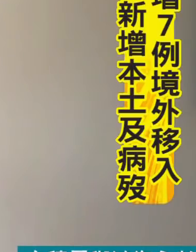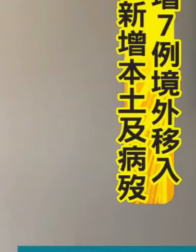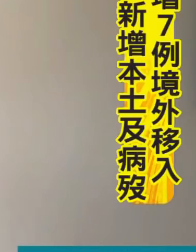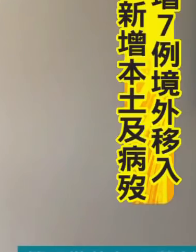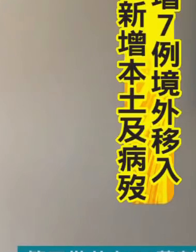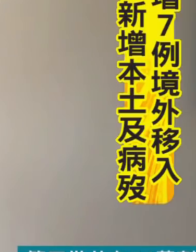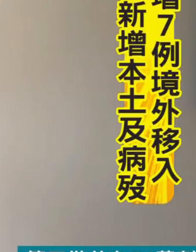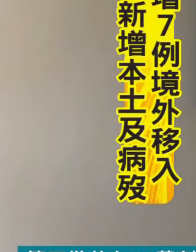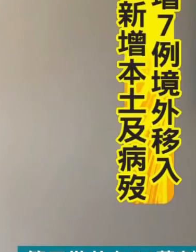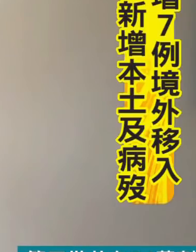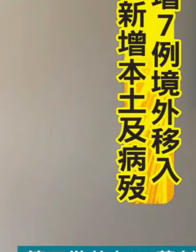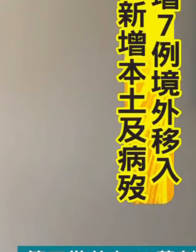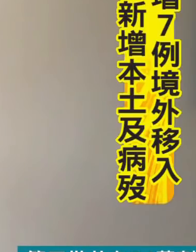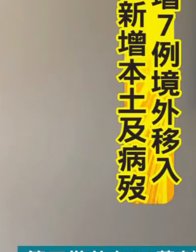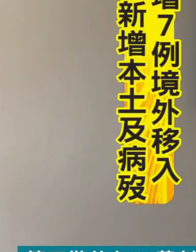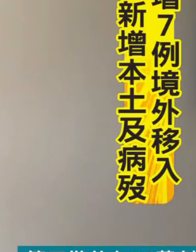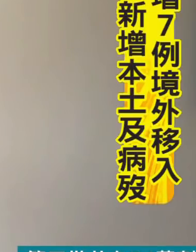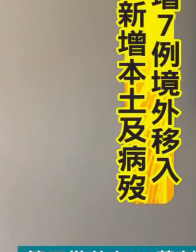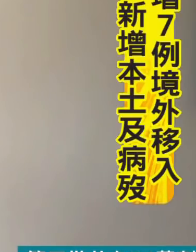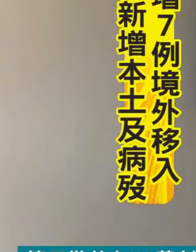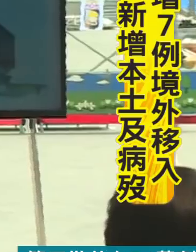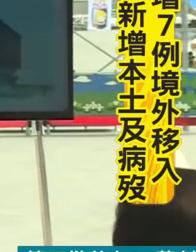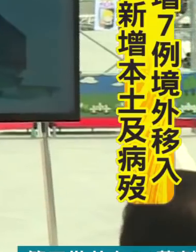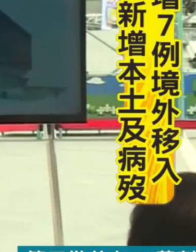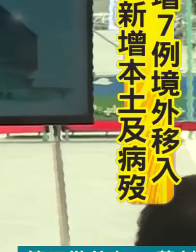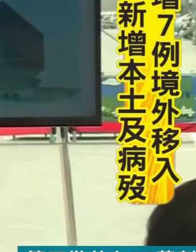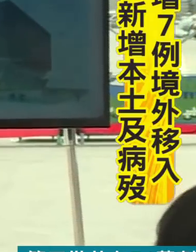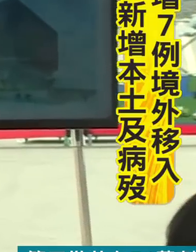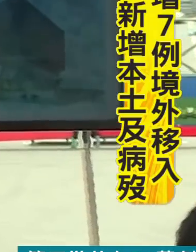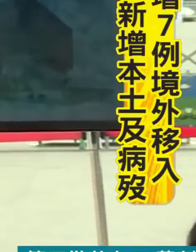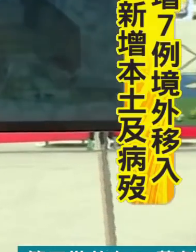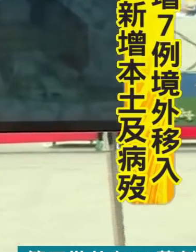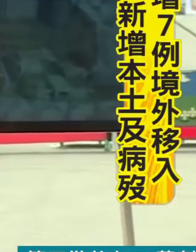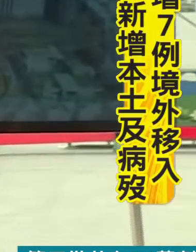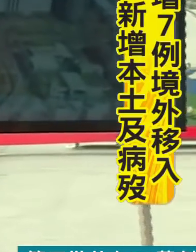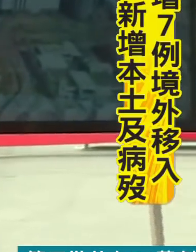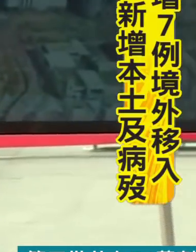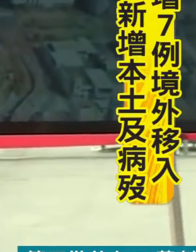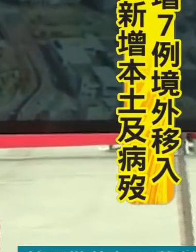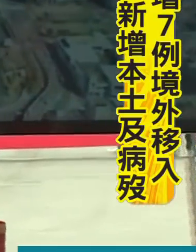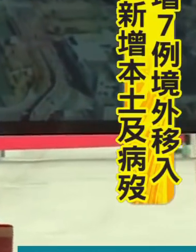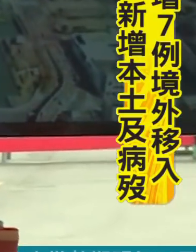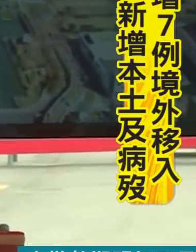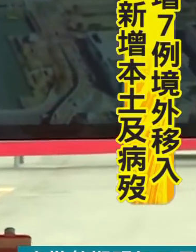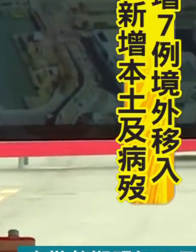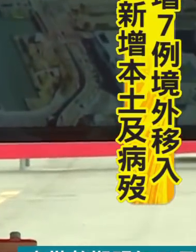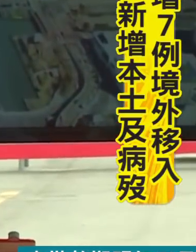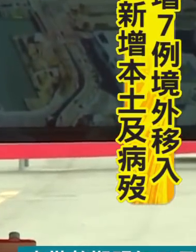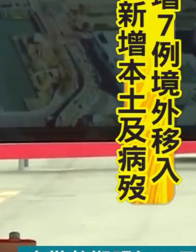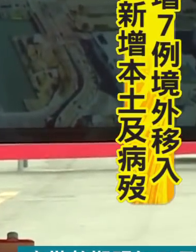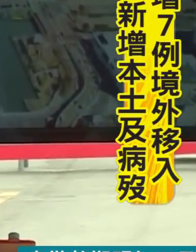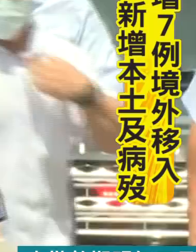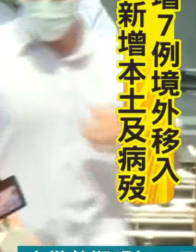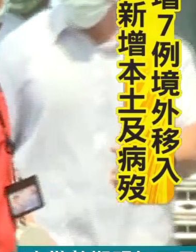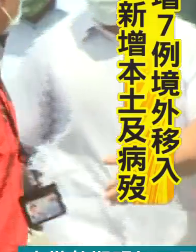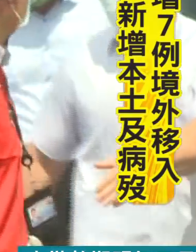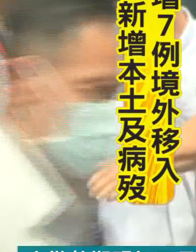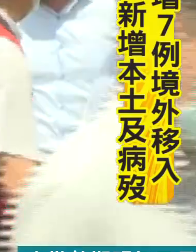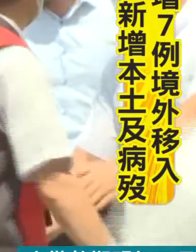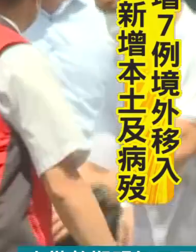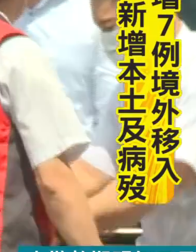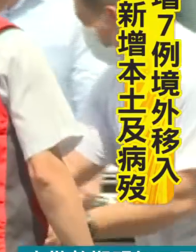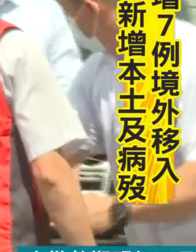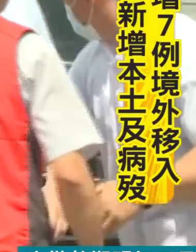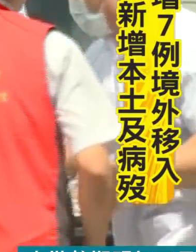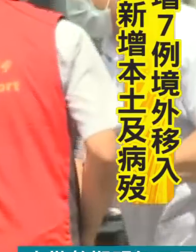和政治攻击包装在一起， 要党内团结起来对抗假消息。不过就在总统喊话时，党内